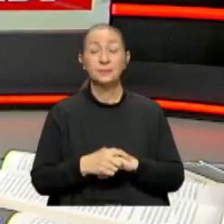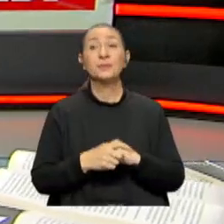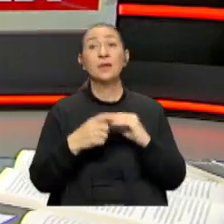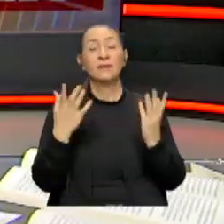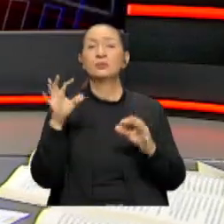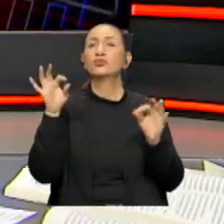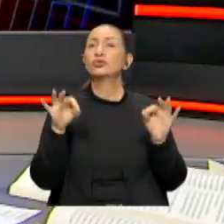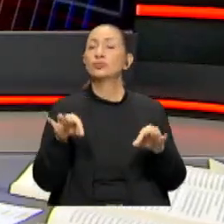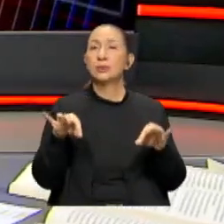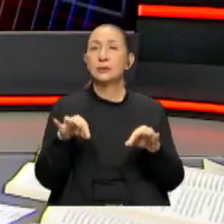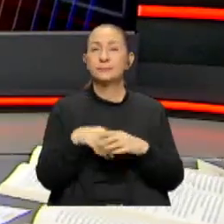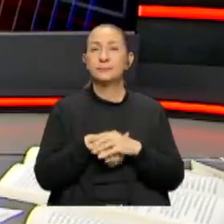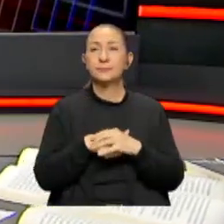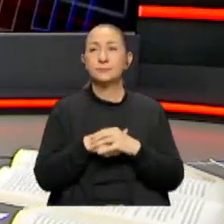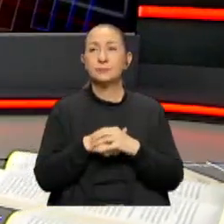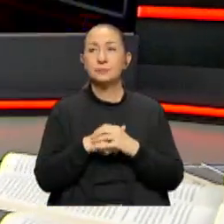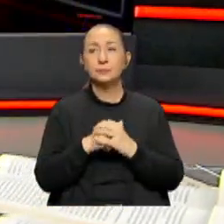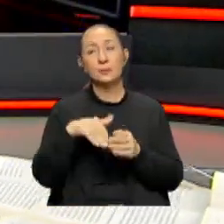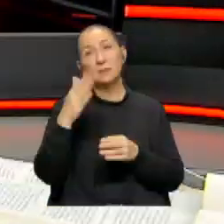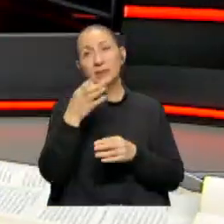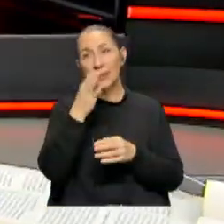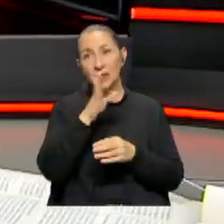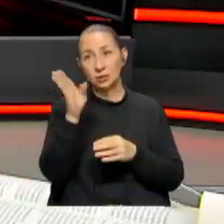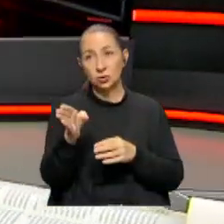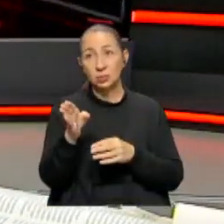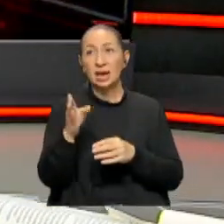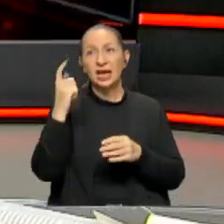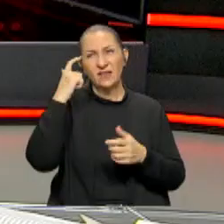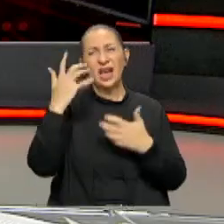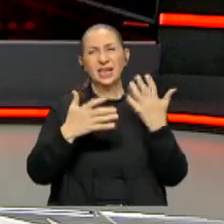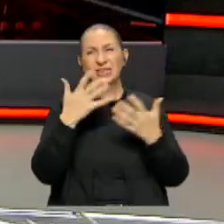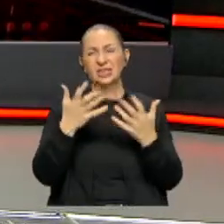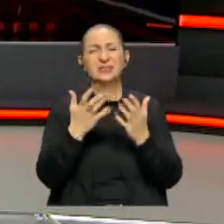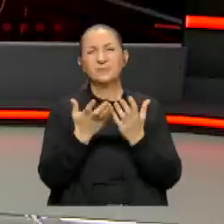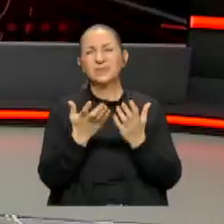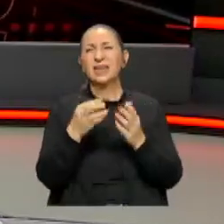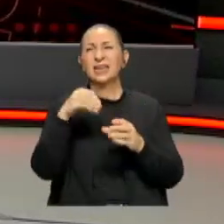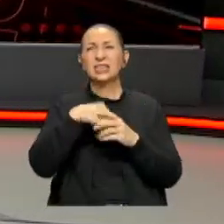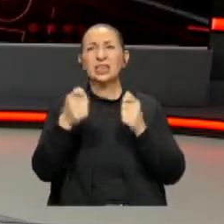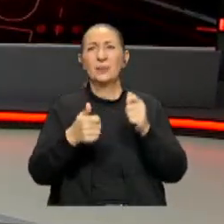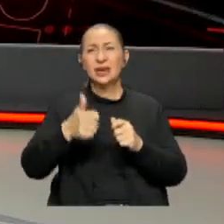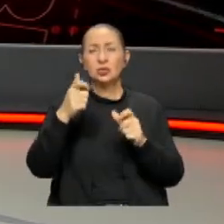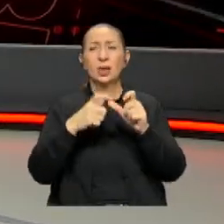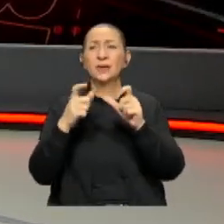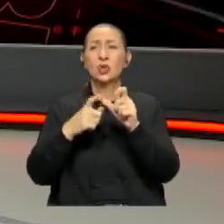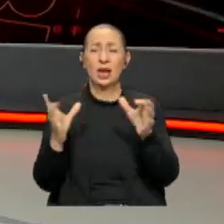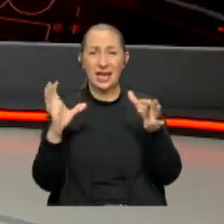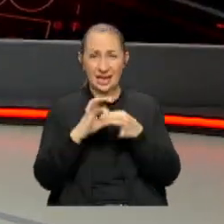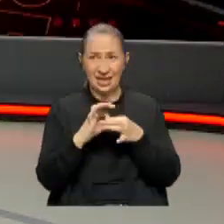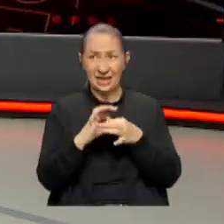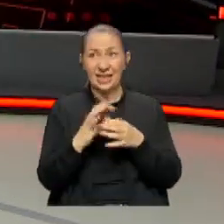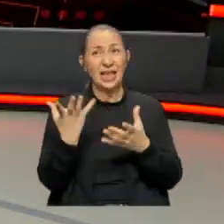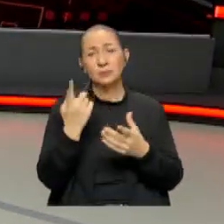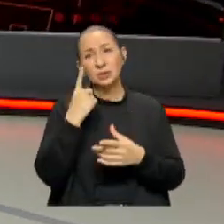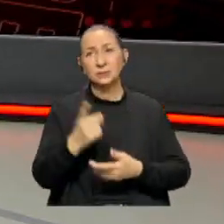Efendim şimdi başka bir habere geçiyoruz. Kafalar karışık yine İçişleri Bakanı Süleyman Soylu ile ilgili.